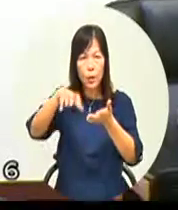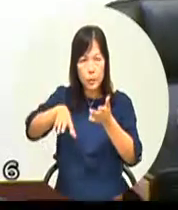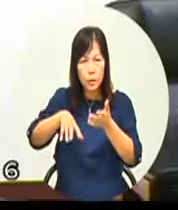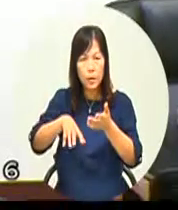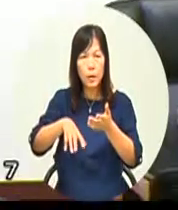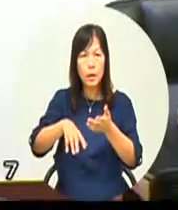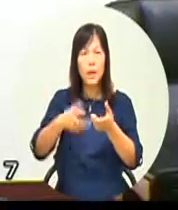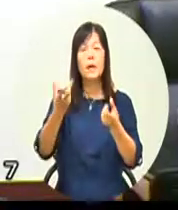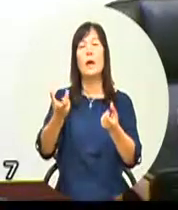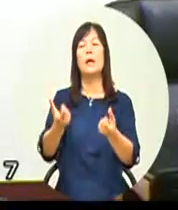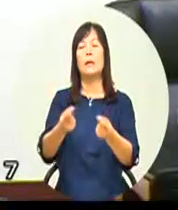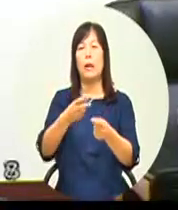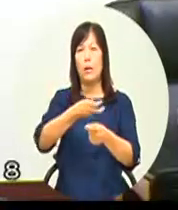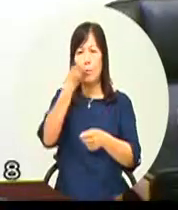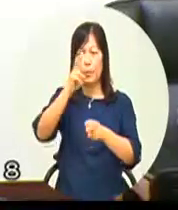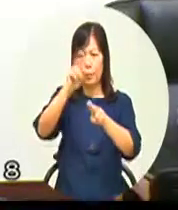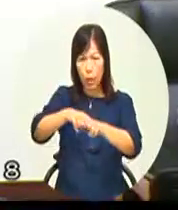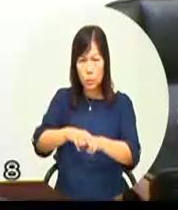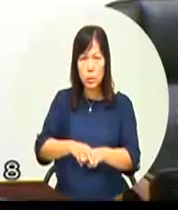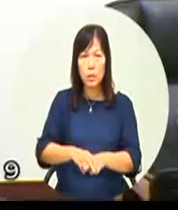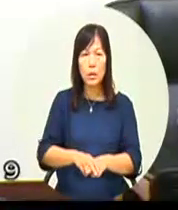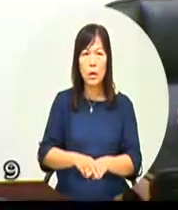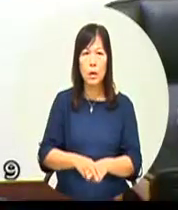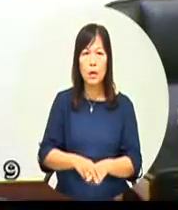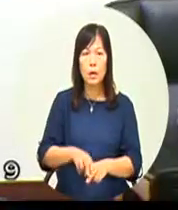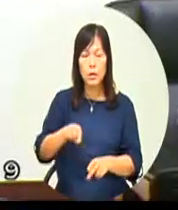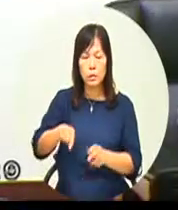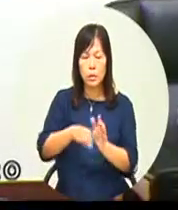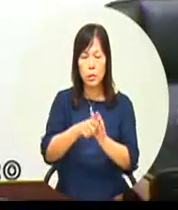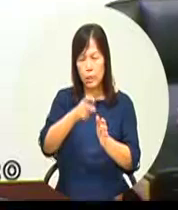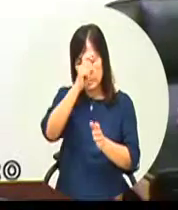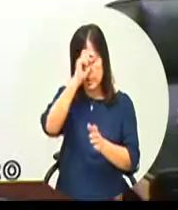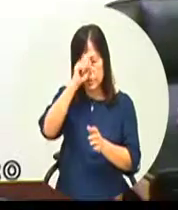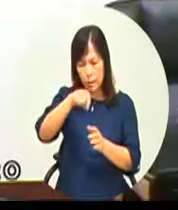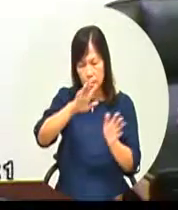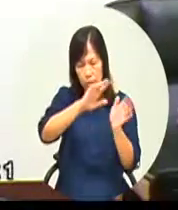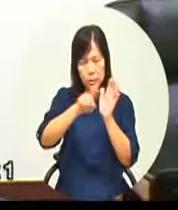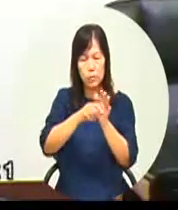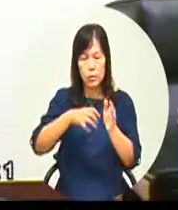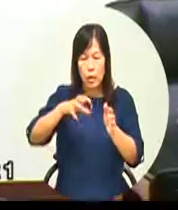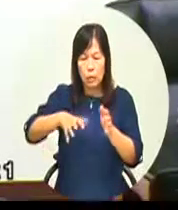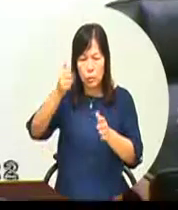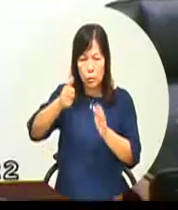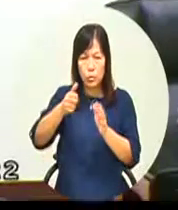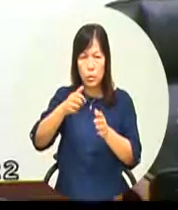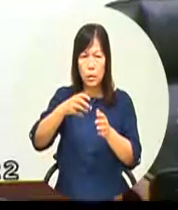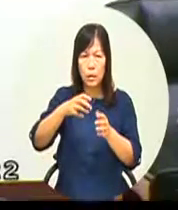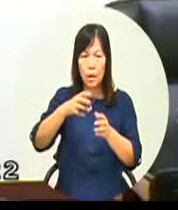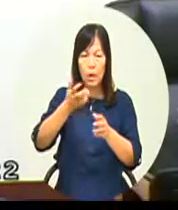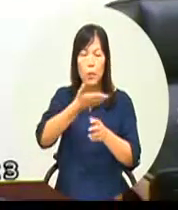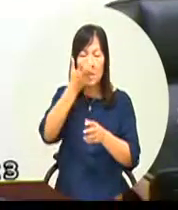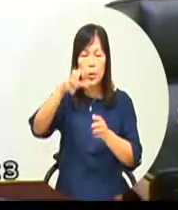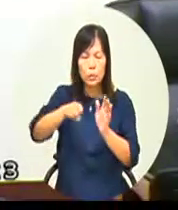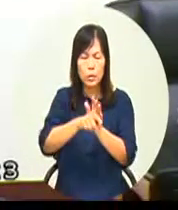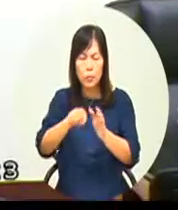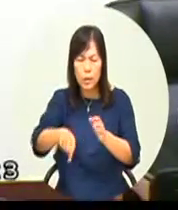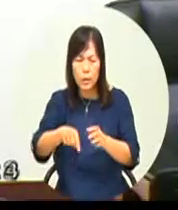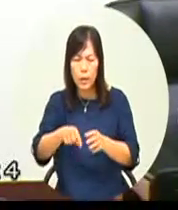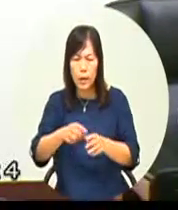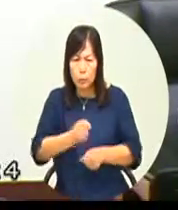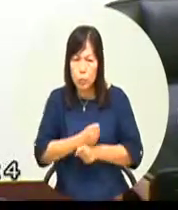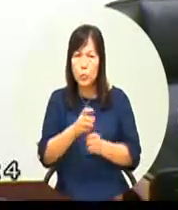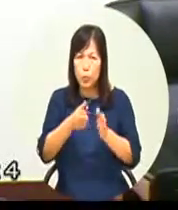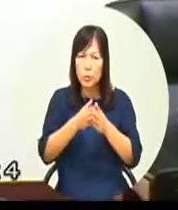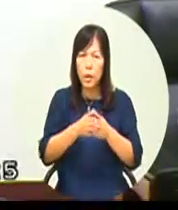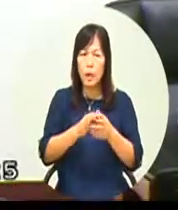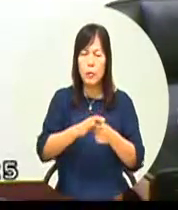现他也熄灯了，所以这样的一个状况，我希望局里面能够有一点警觉性，到底他是什么状况，不管是因为